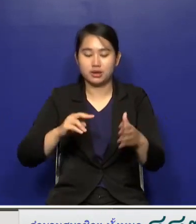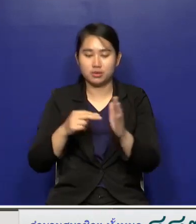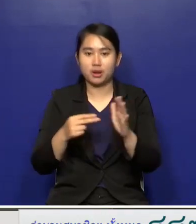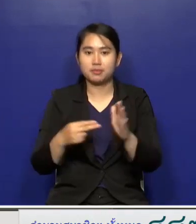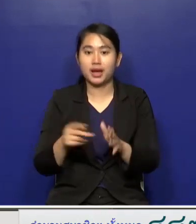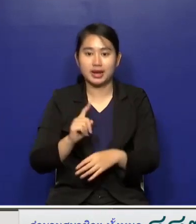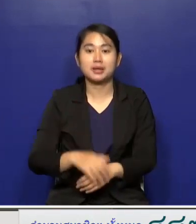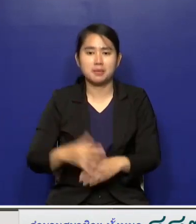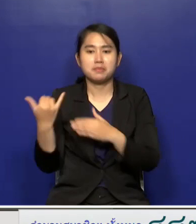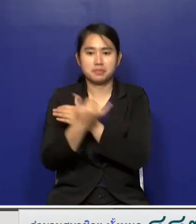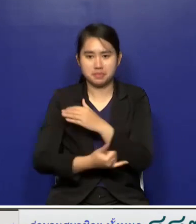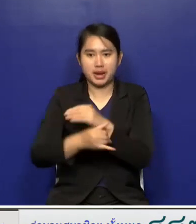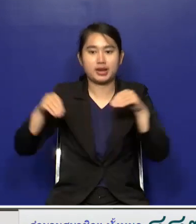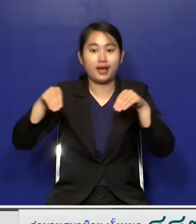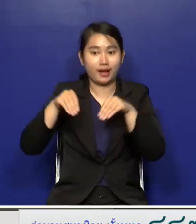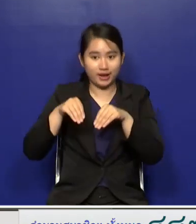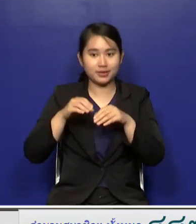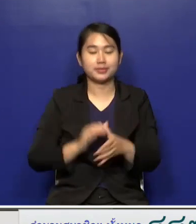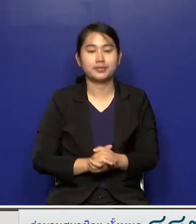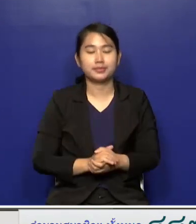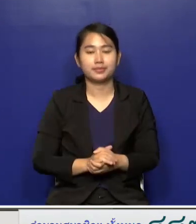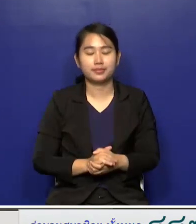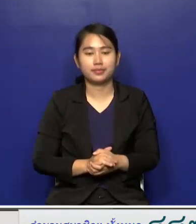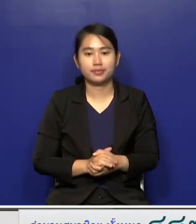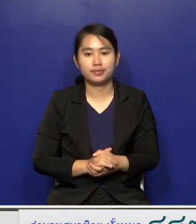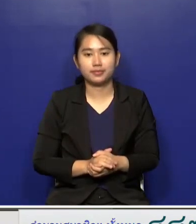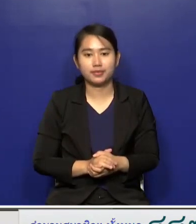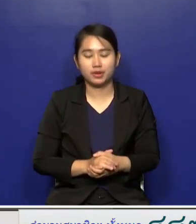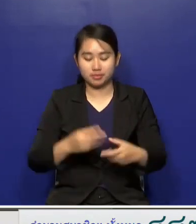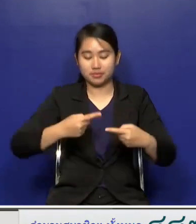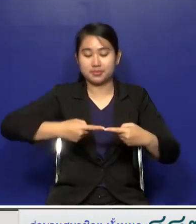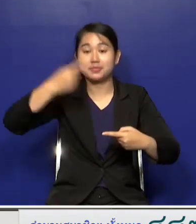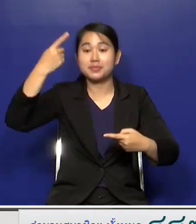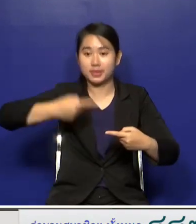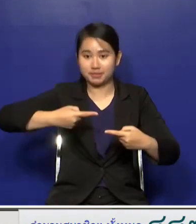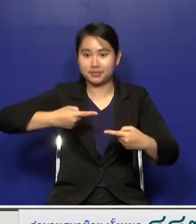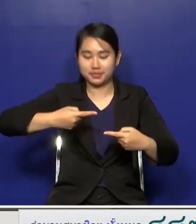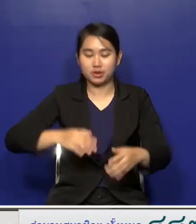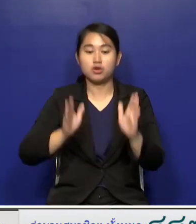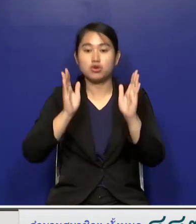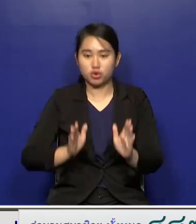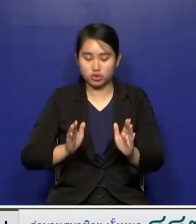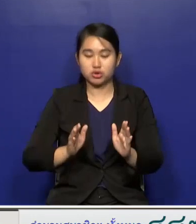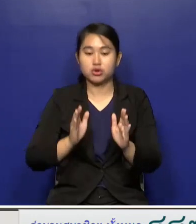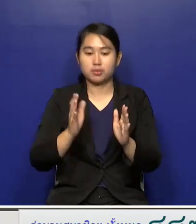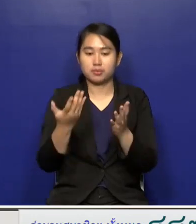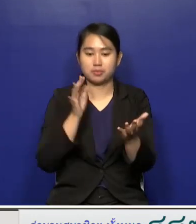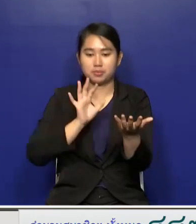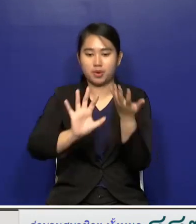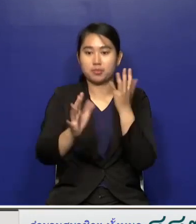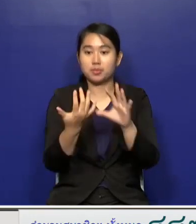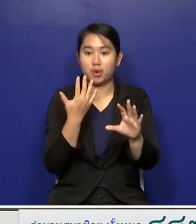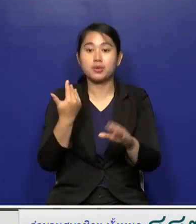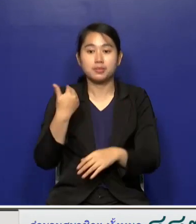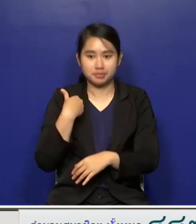อกับประเทศอีกประเทศหนึ่งเป็นเขตด่านและมีประชากรเข้าออกจำนวนมากประ